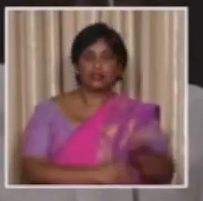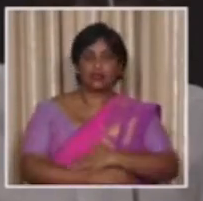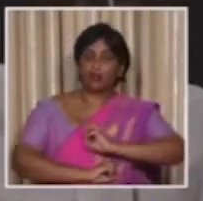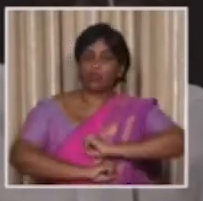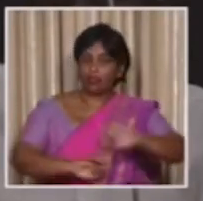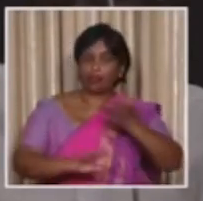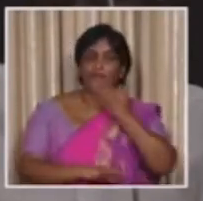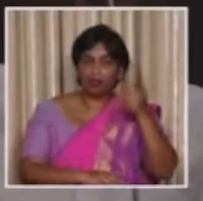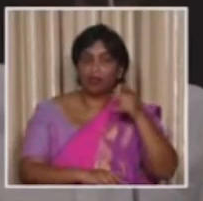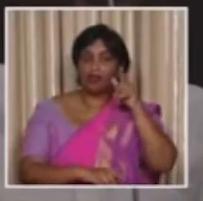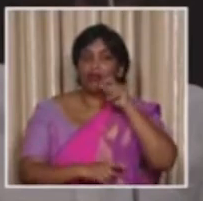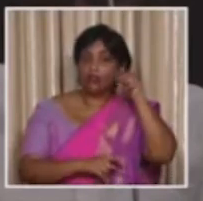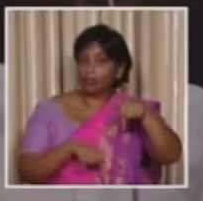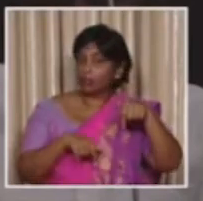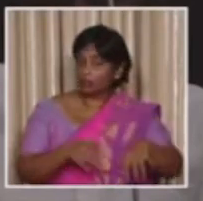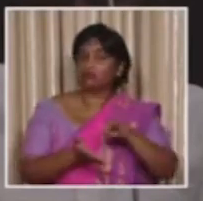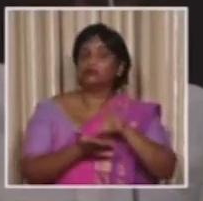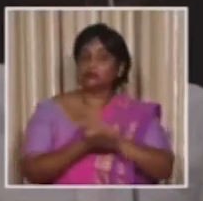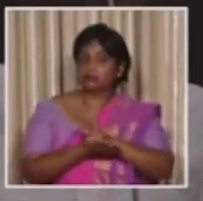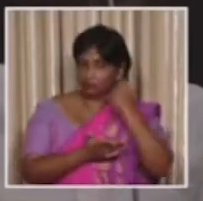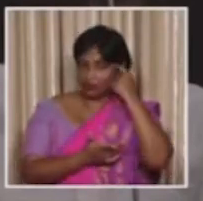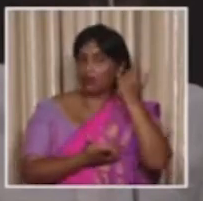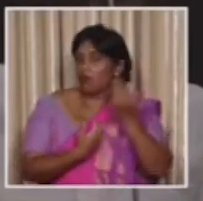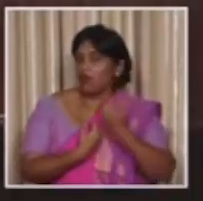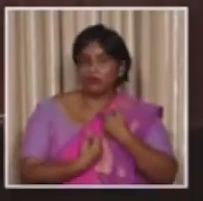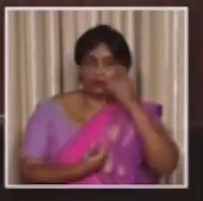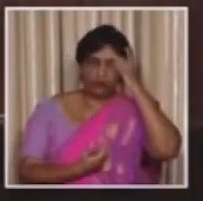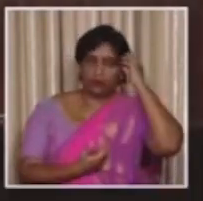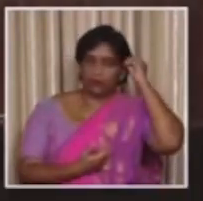pulau milisu. E sambando betul mana dengan betul mana mati apa itu dengan doa.